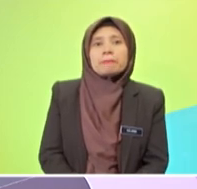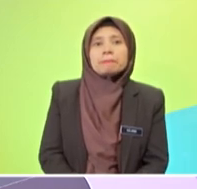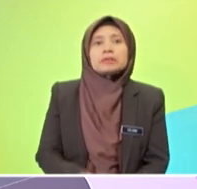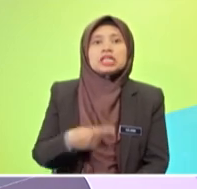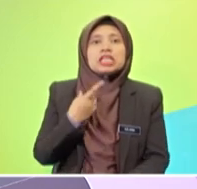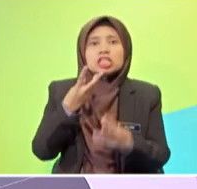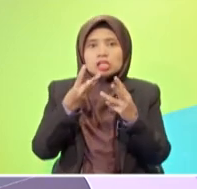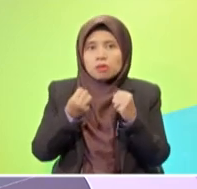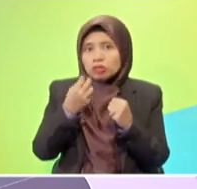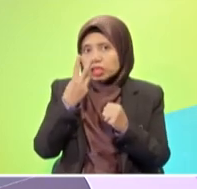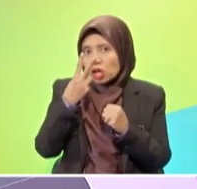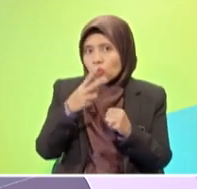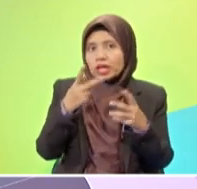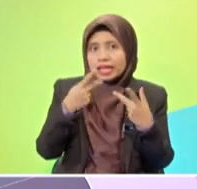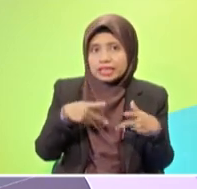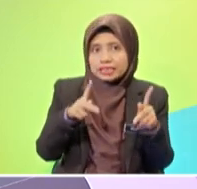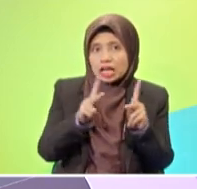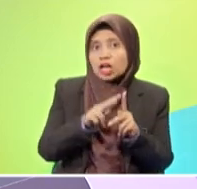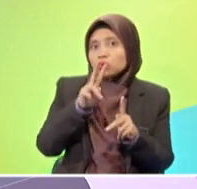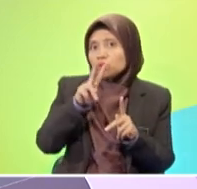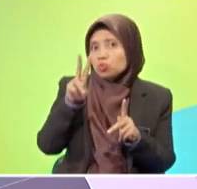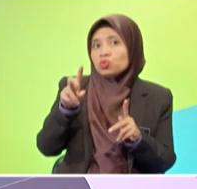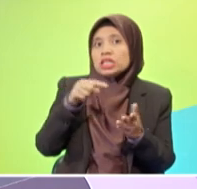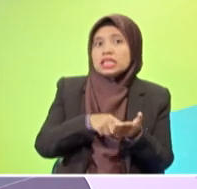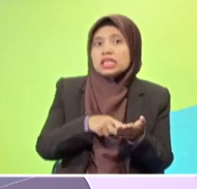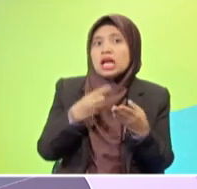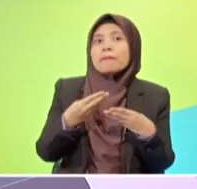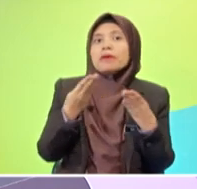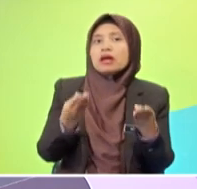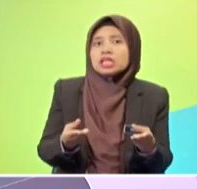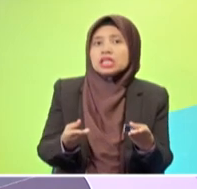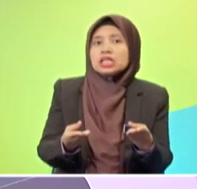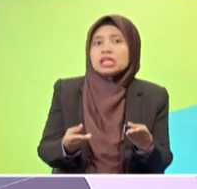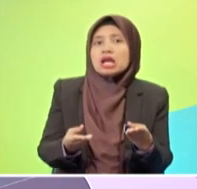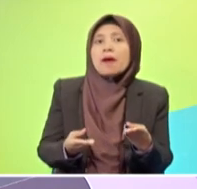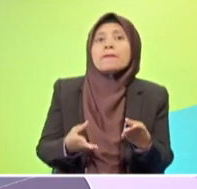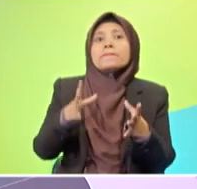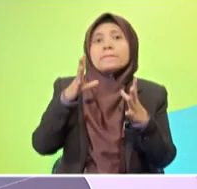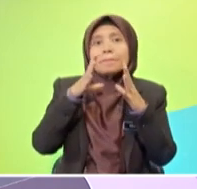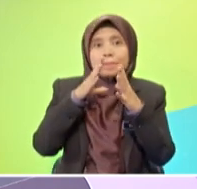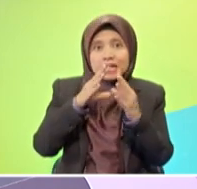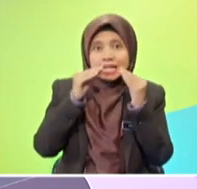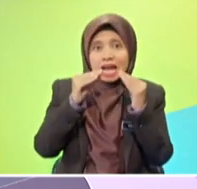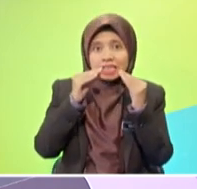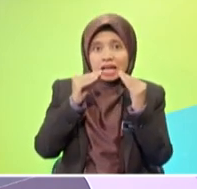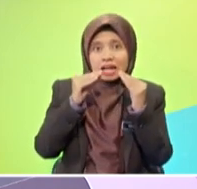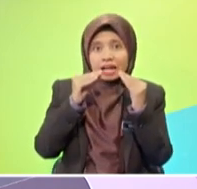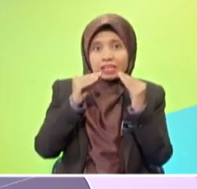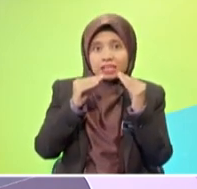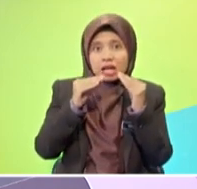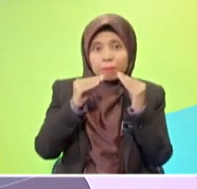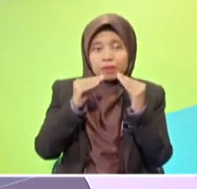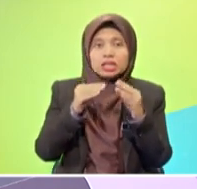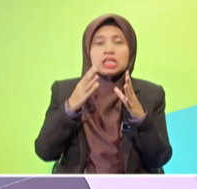nak lihat sejauh mana kisah kedua kisah ini memberi teladan kepada pembaca jadi kita tidak dengar murid-murid menilai ataupun